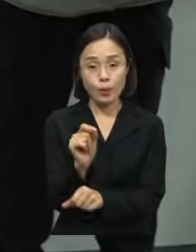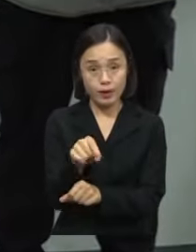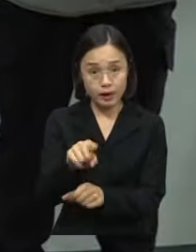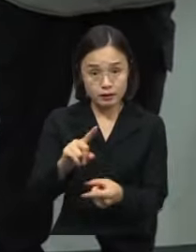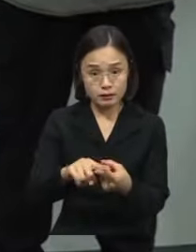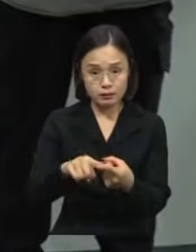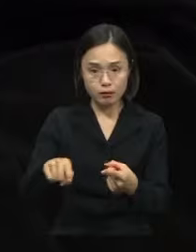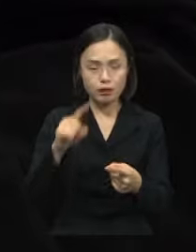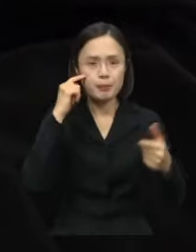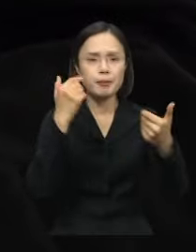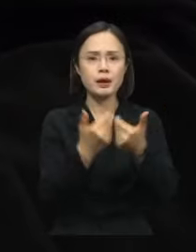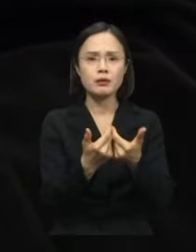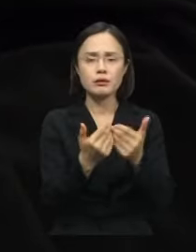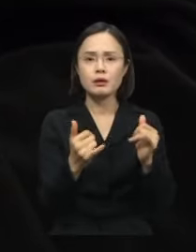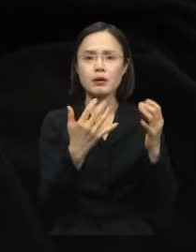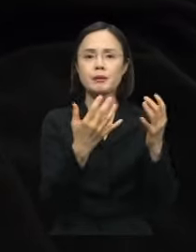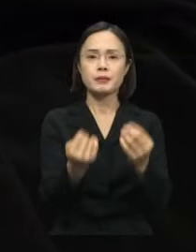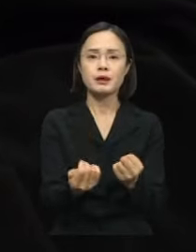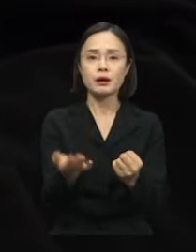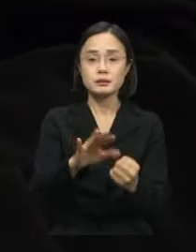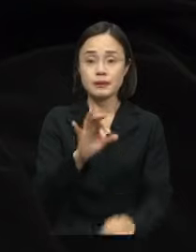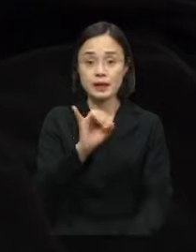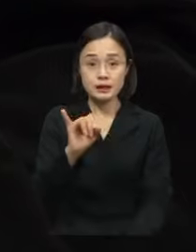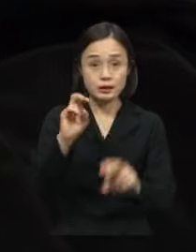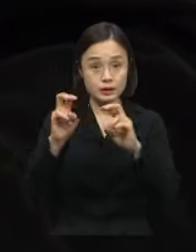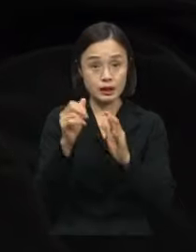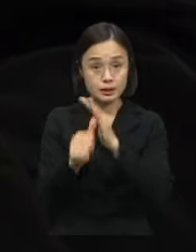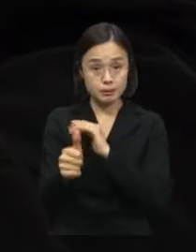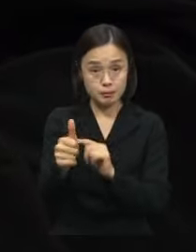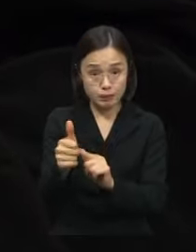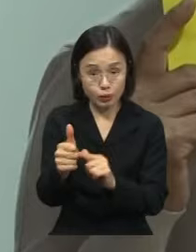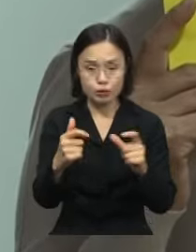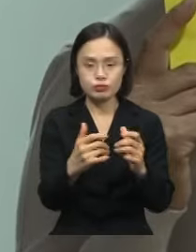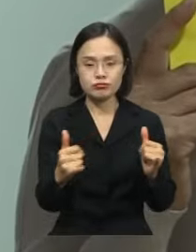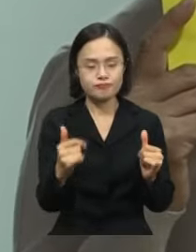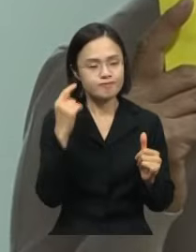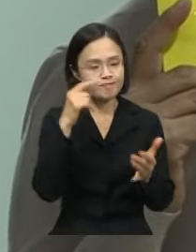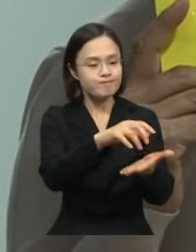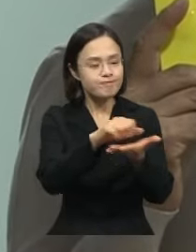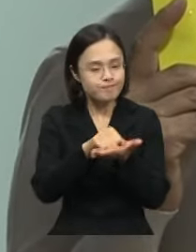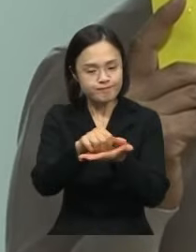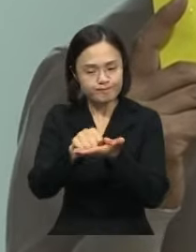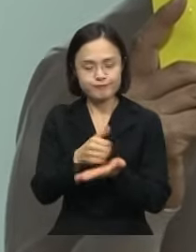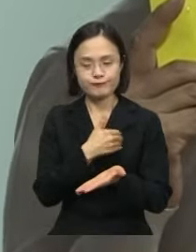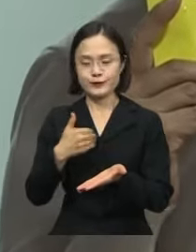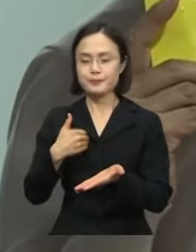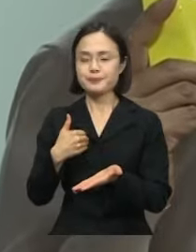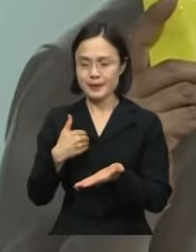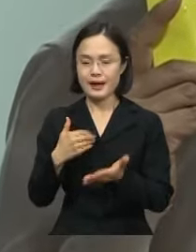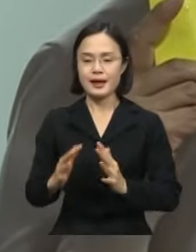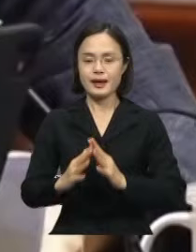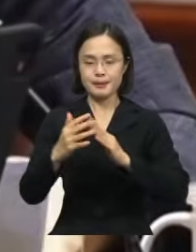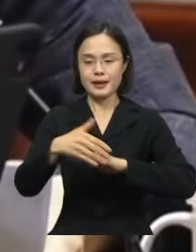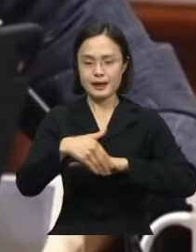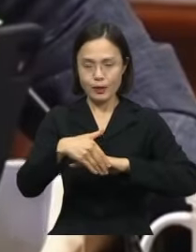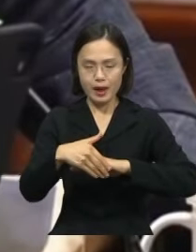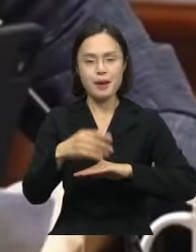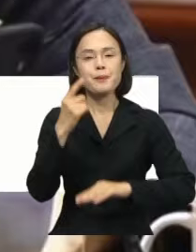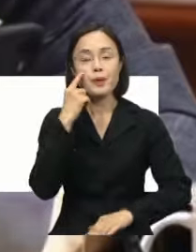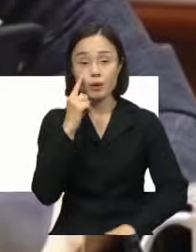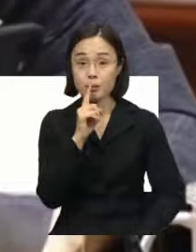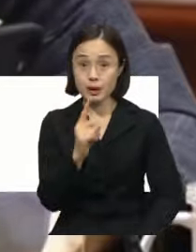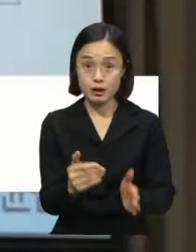상황인데 이지스 자산운영 대표는 주민들의 의견을 충분히 수렴해 개발 계획을 세우겠다고 말했습니다. 보도자료에